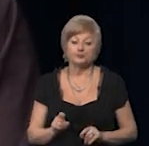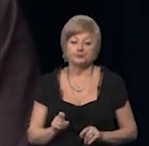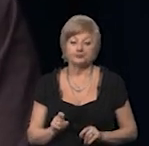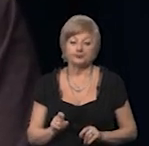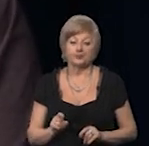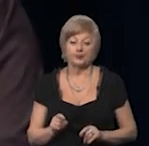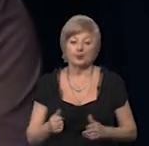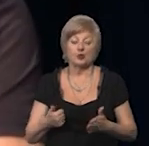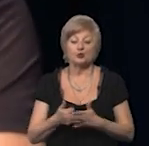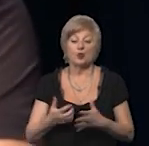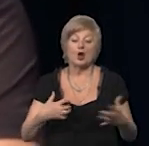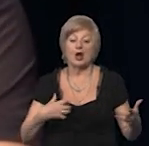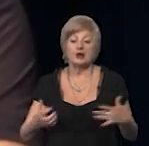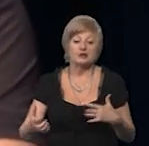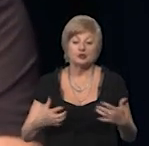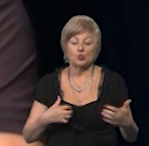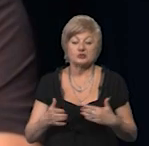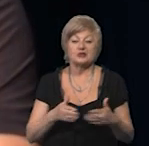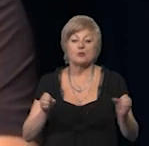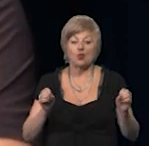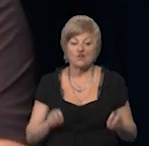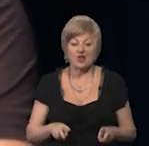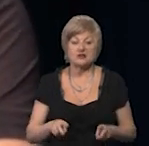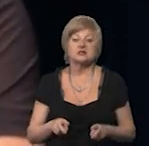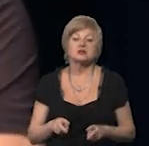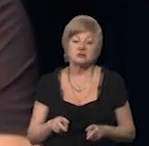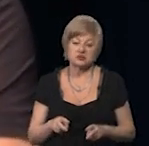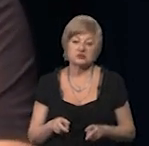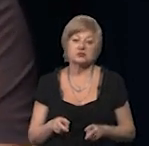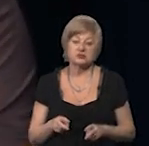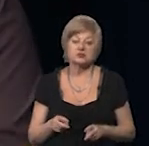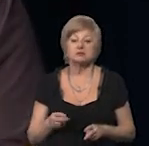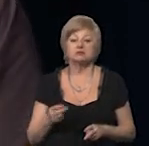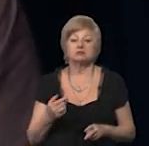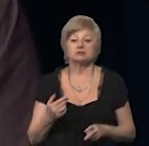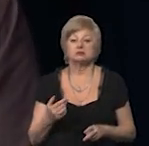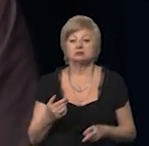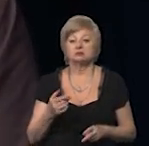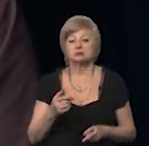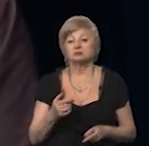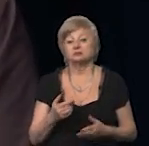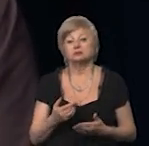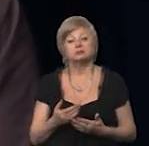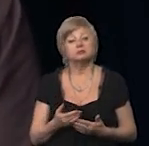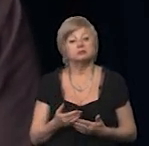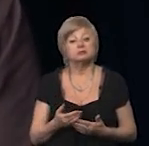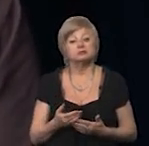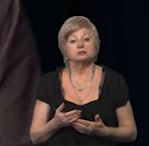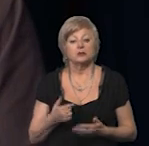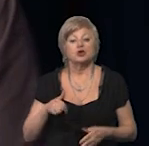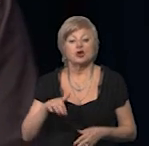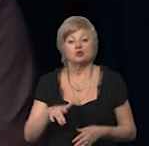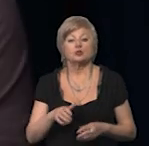в акторській цій професії я ну, відпрацював 19 сезонів на сьогоднішній день. Да, це ну,